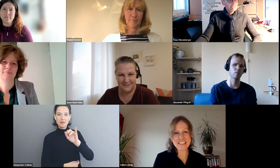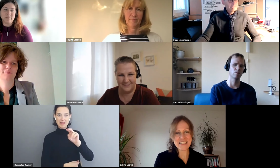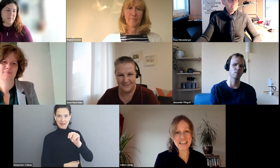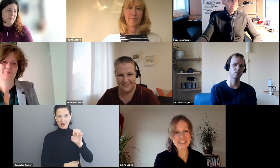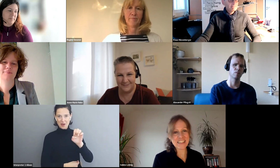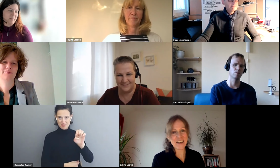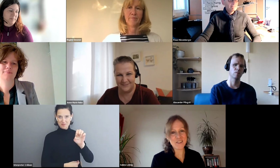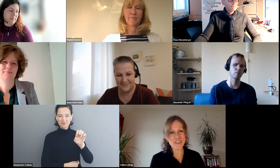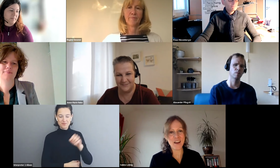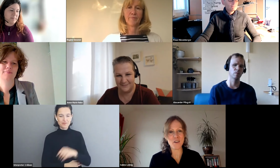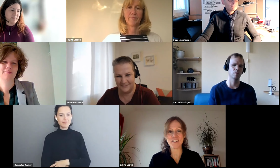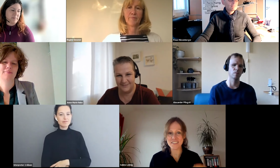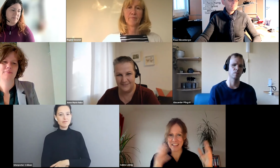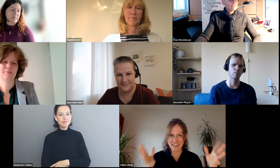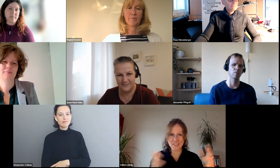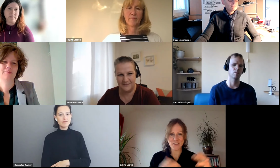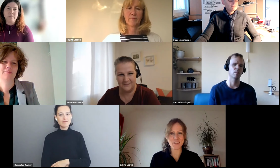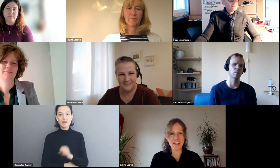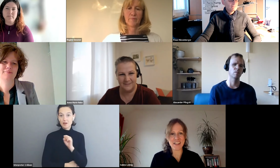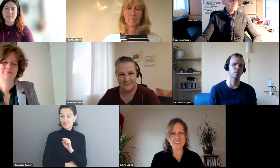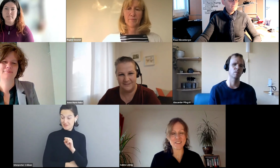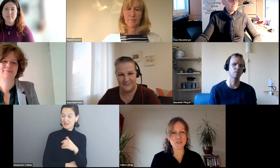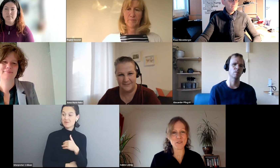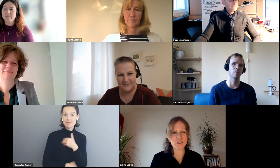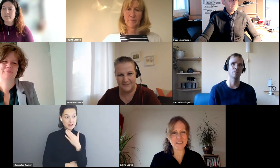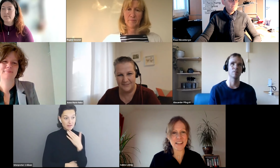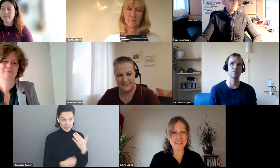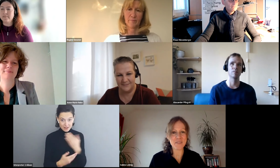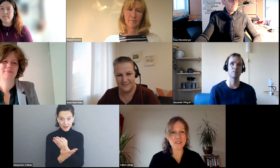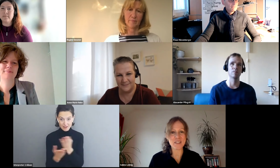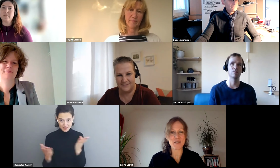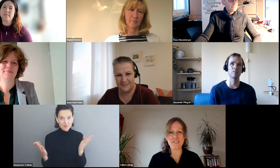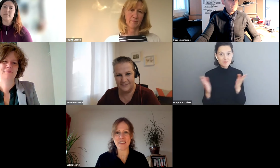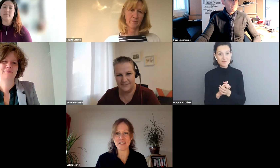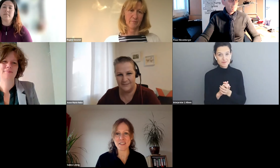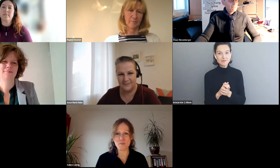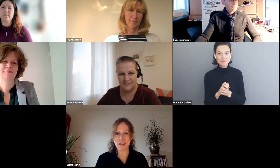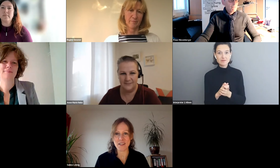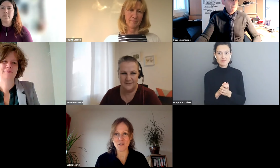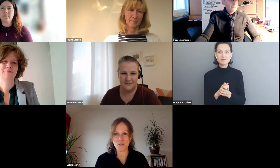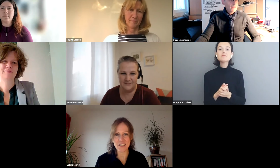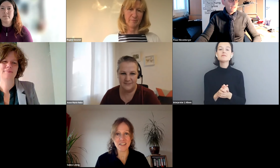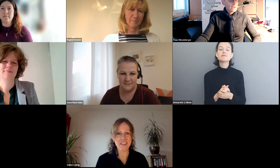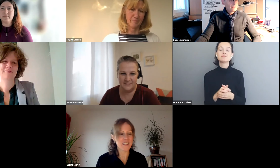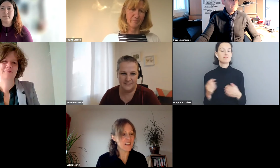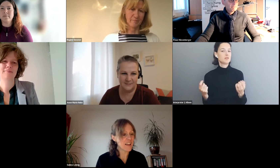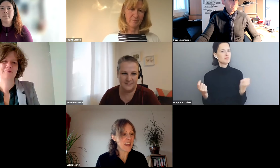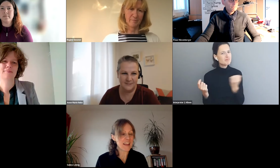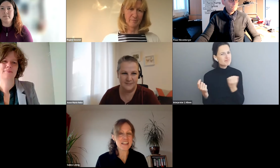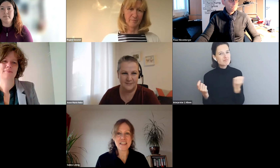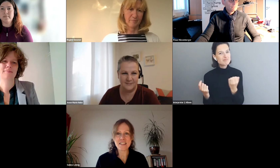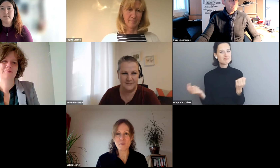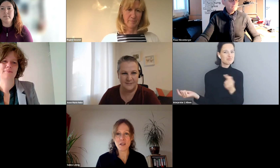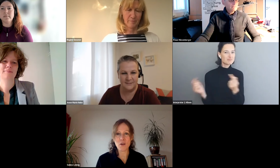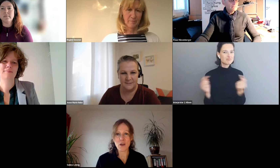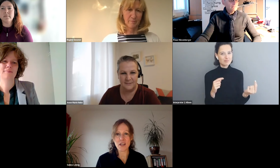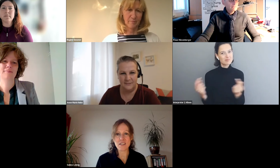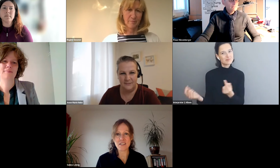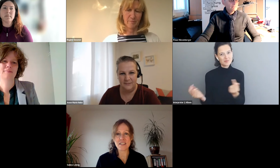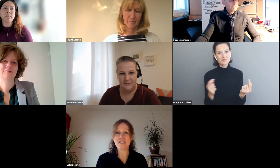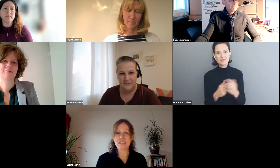vielen herzlichen Dank, Klaus. Auch Dankeschön an alle Diskussionsteilnehmer. Das war eine weitere spannende Runde. Einerseits haben